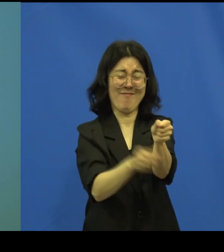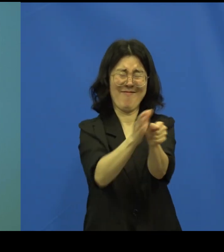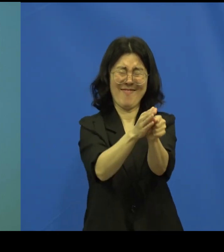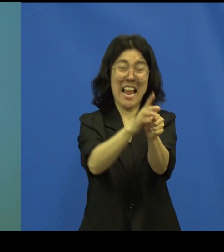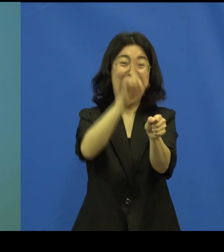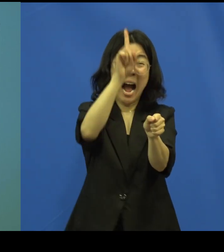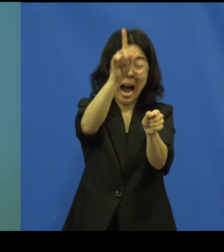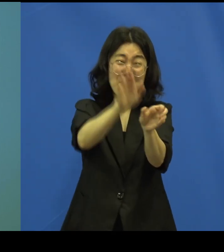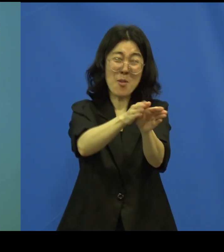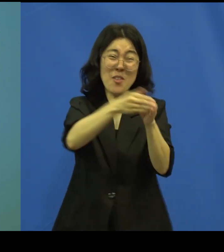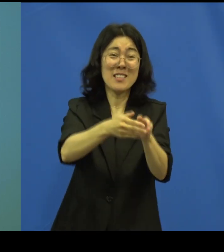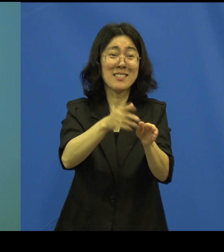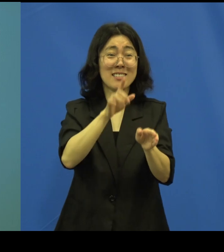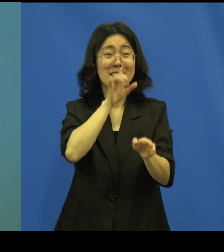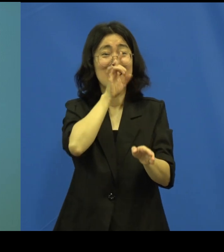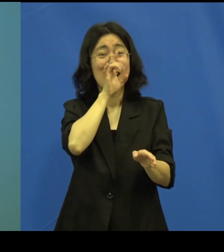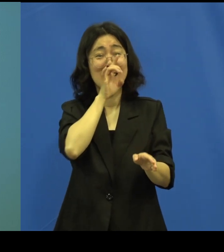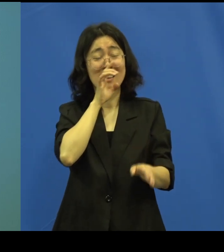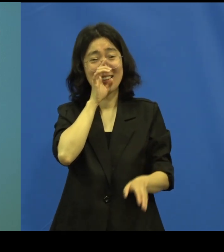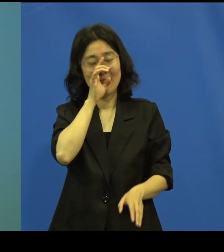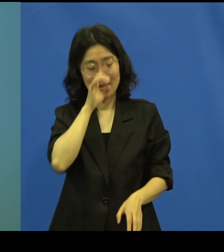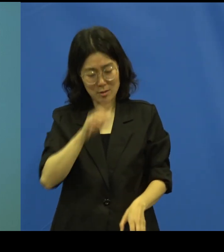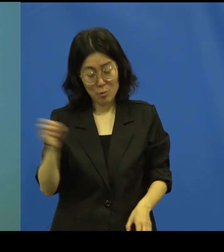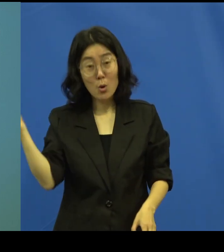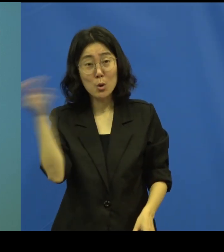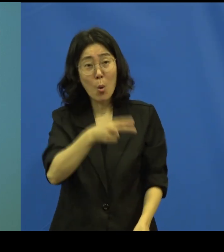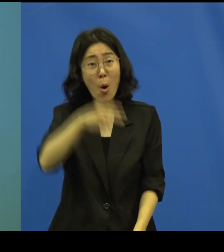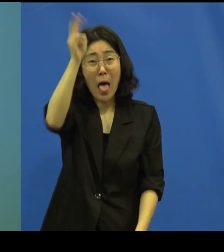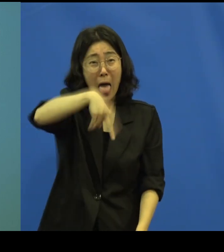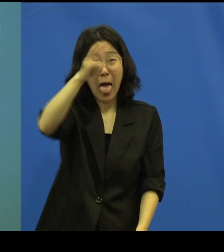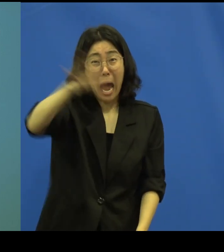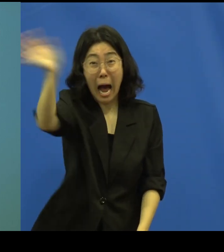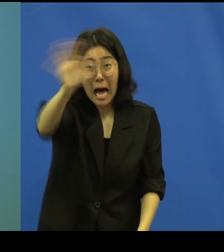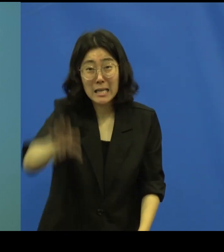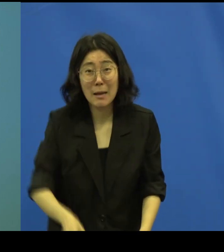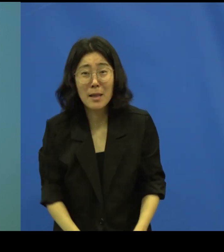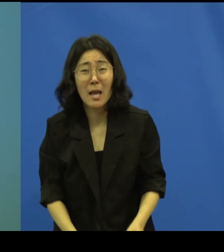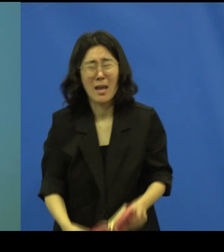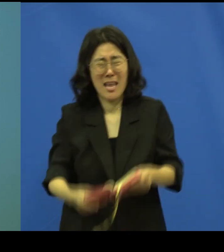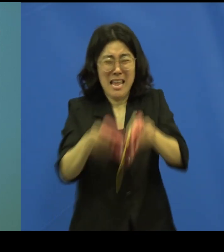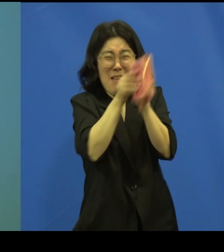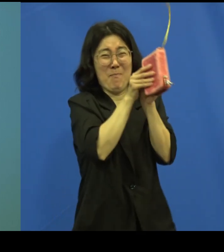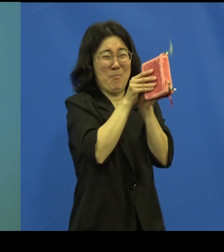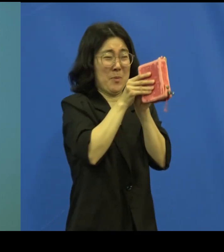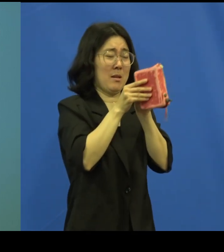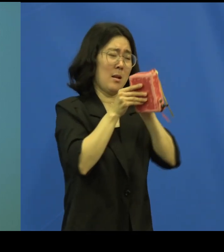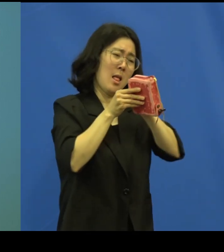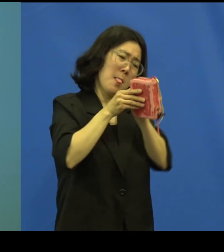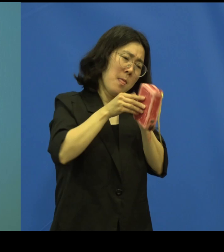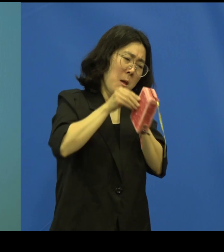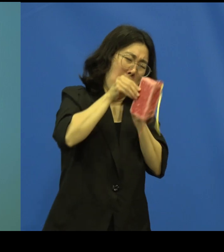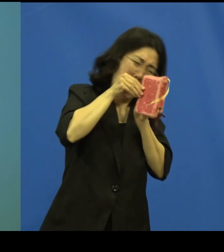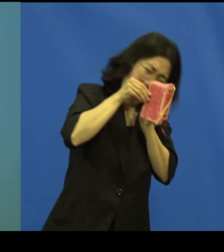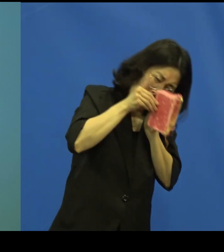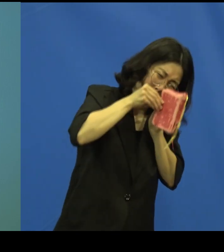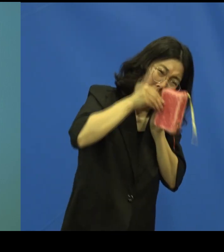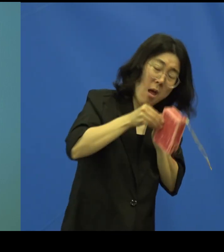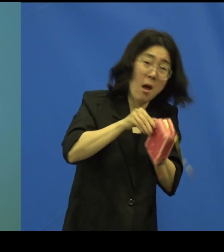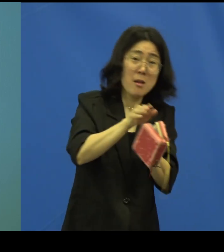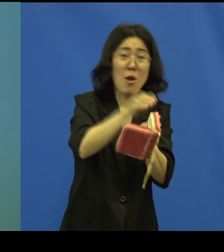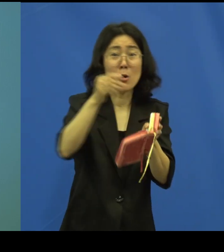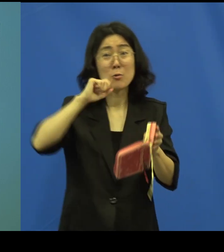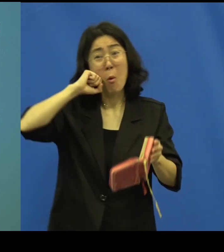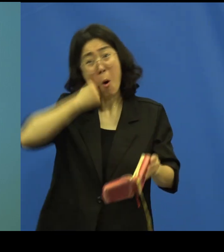워낙 성경을 안 보길래 붙어있는 데가 이 종이가 편집이 다 안 돼가 찢어야 돼. 어떤 데는 이게 안 찢어졌어요. 다 붙어있어